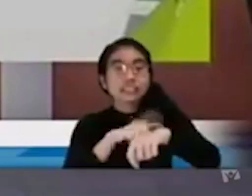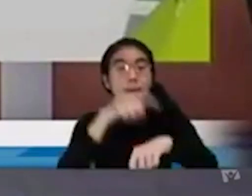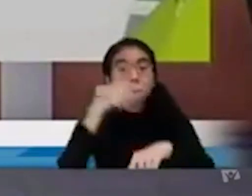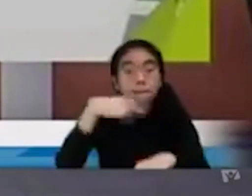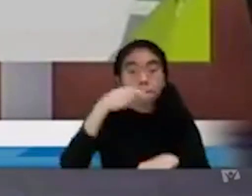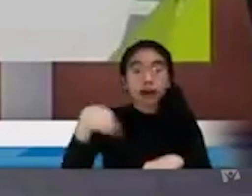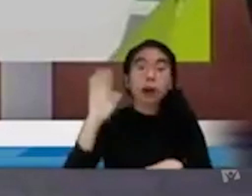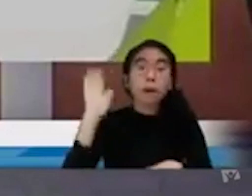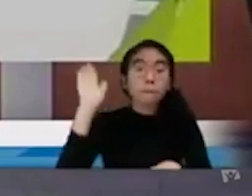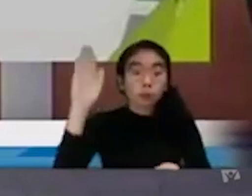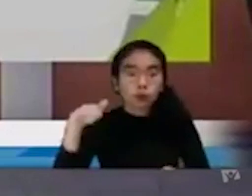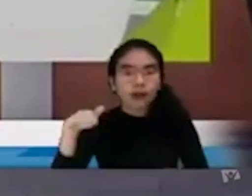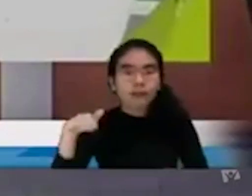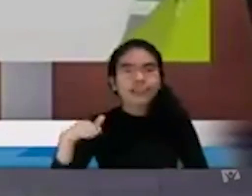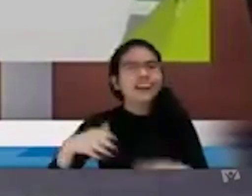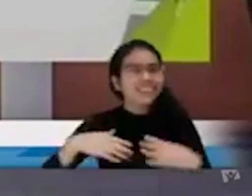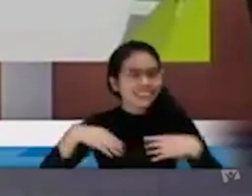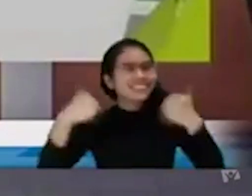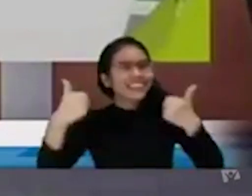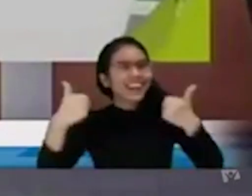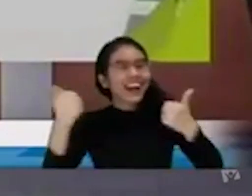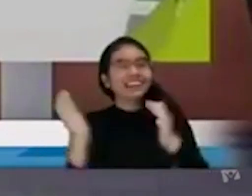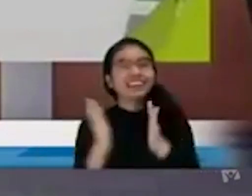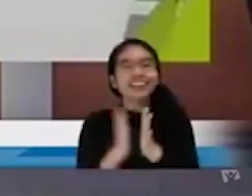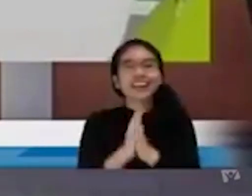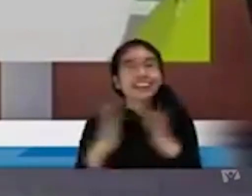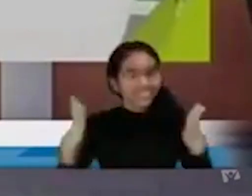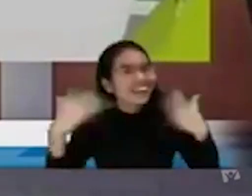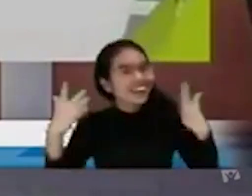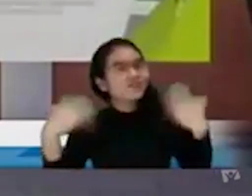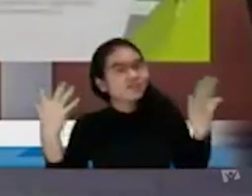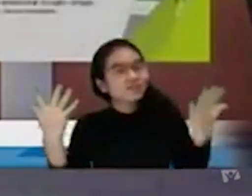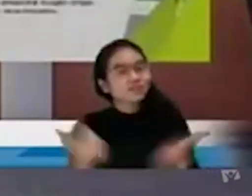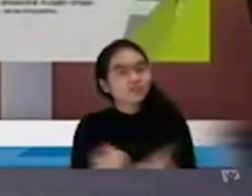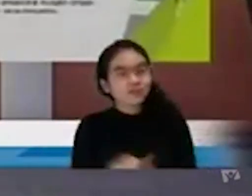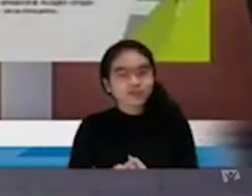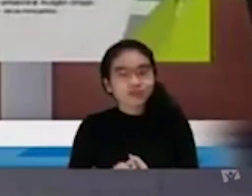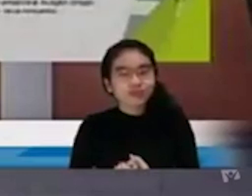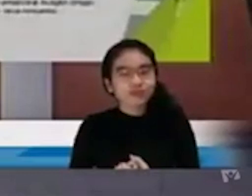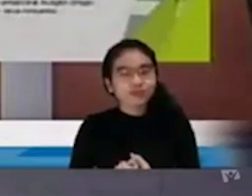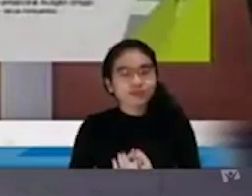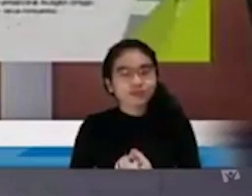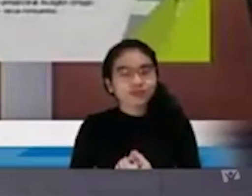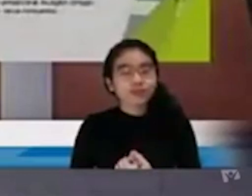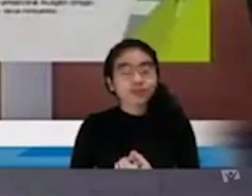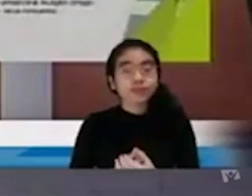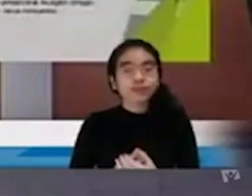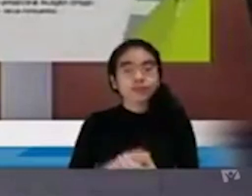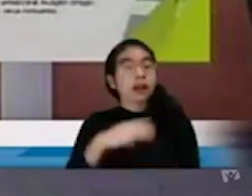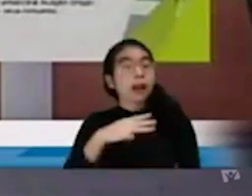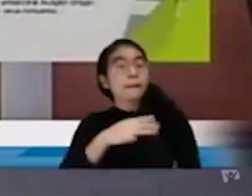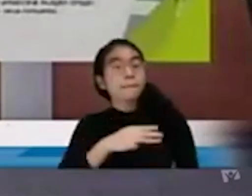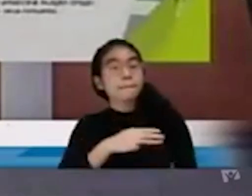dan penuh dengan sukacita. Dan misi daripada Rumah Sakit Advent Bandung ini